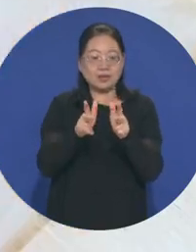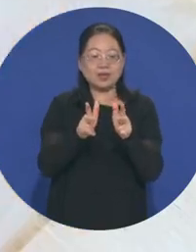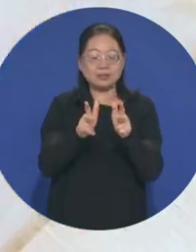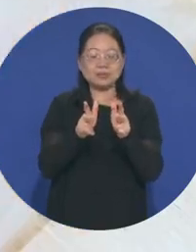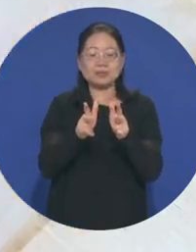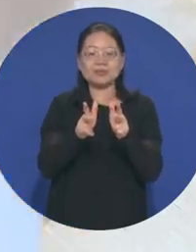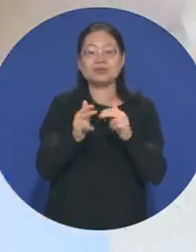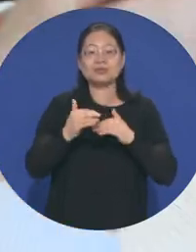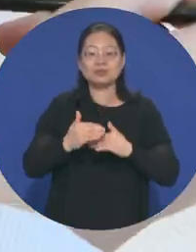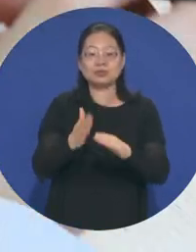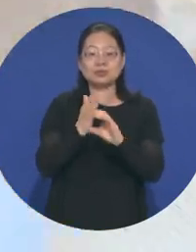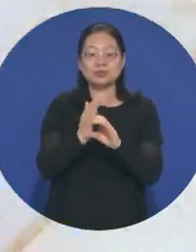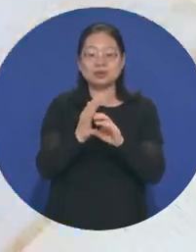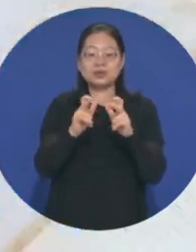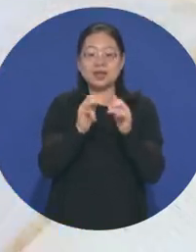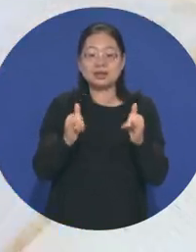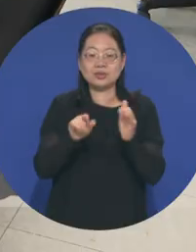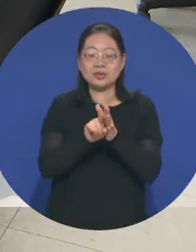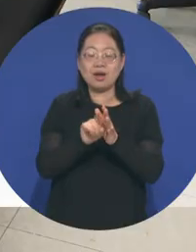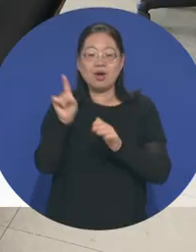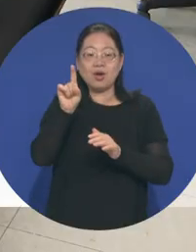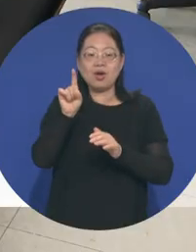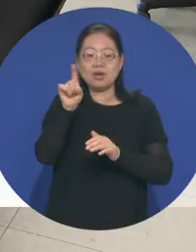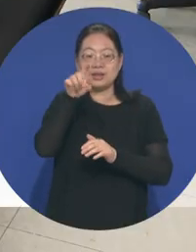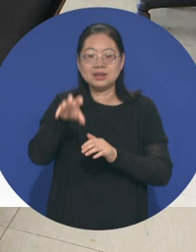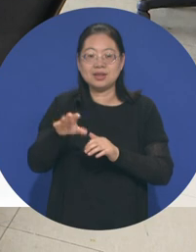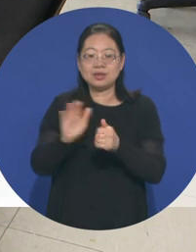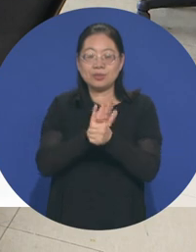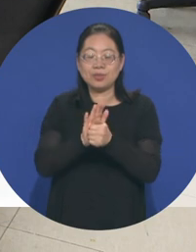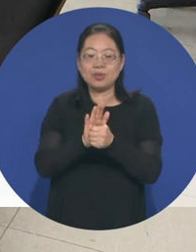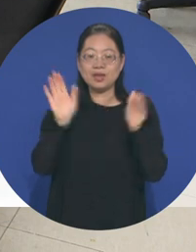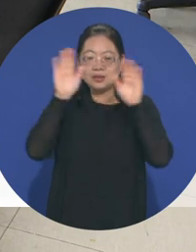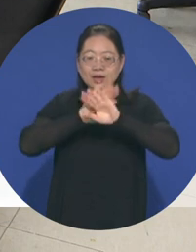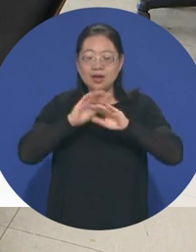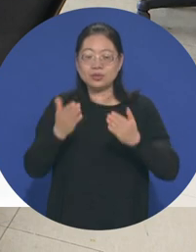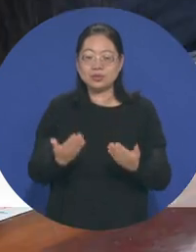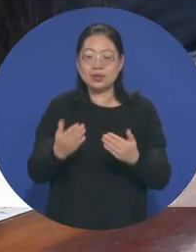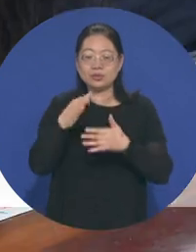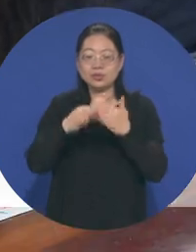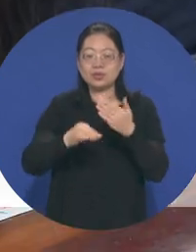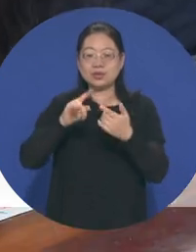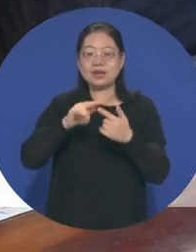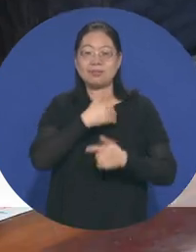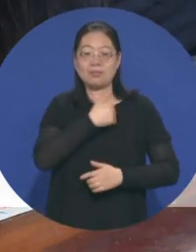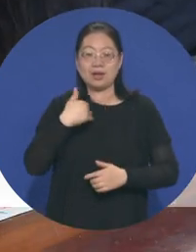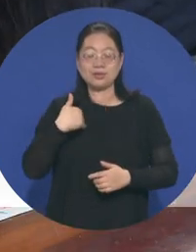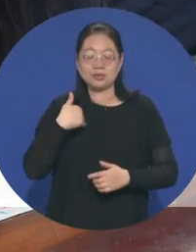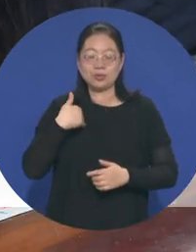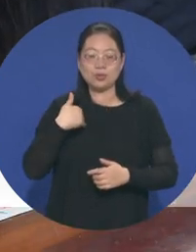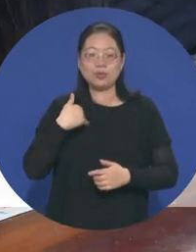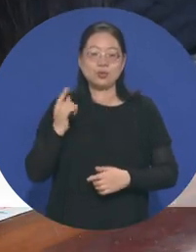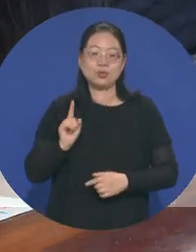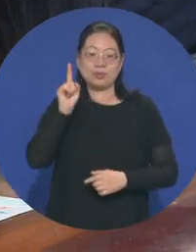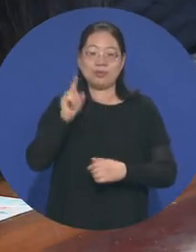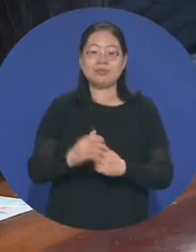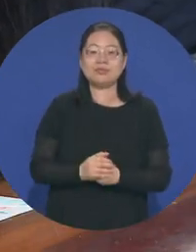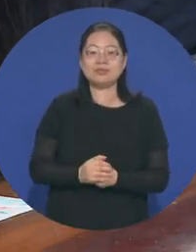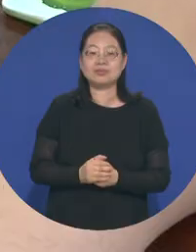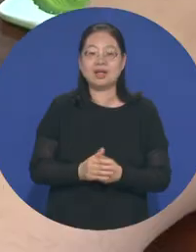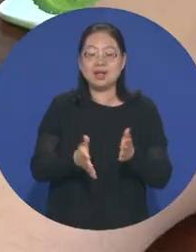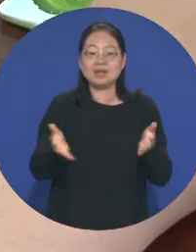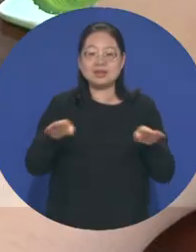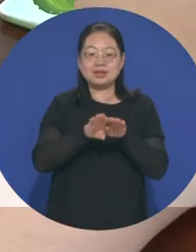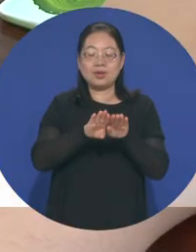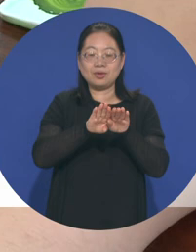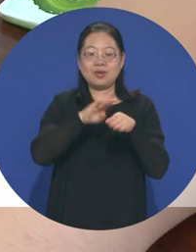중입니다. 장애인들을 위한 어디나 돌봄은 특히 야간 휴일 프로그램에 대한 만족도가 높습니다. 시설이